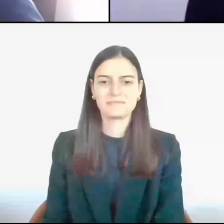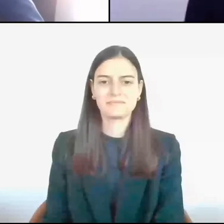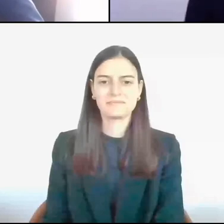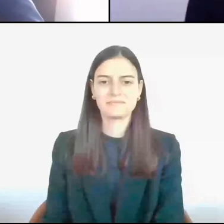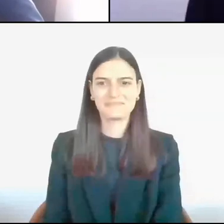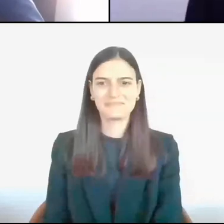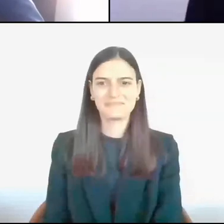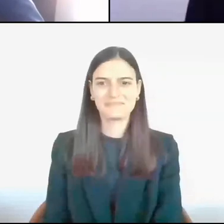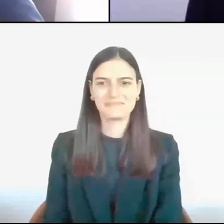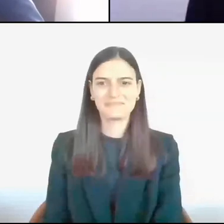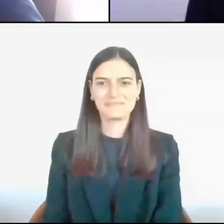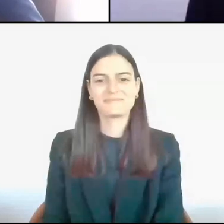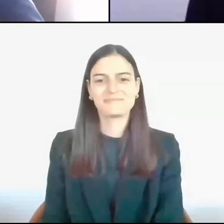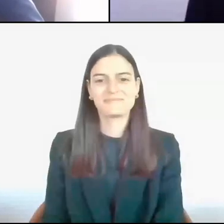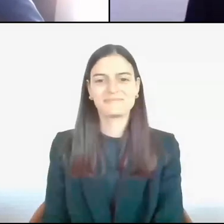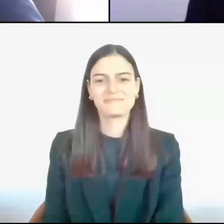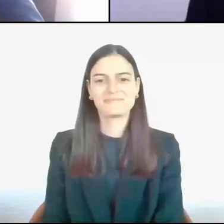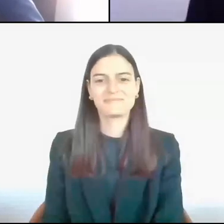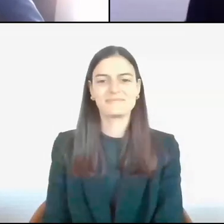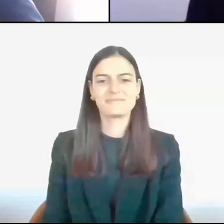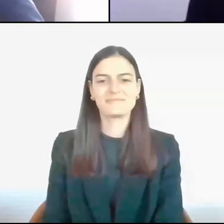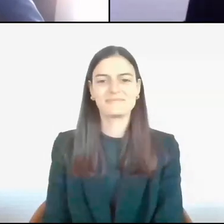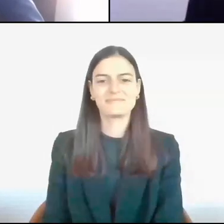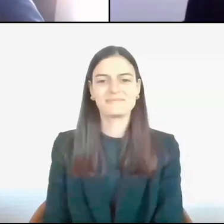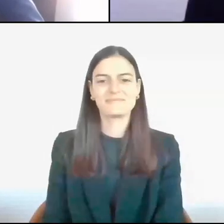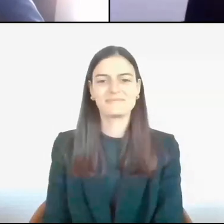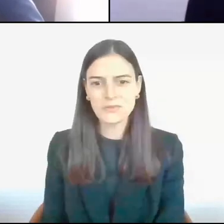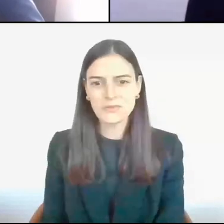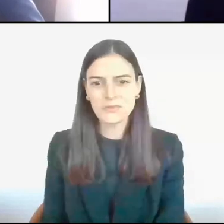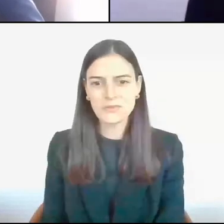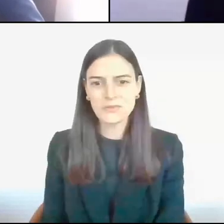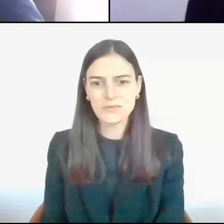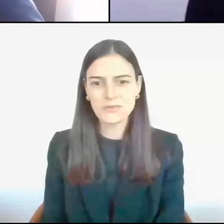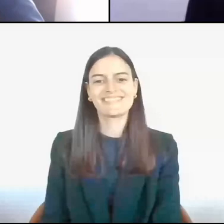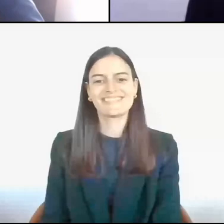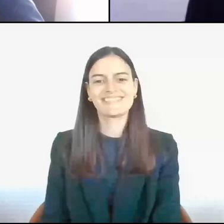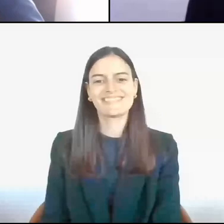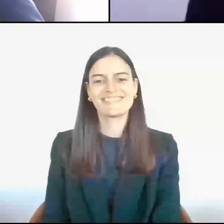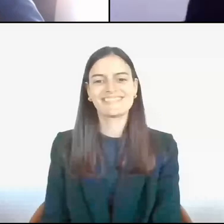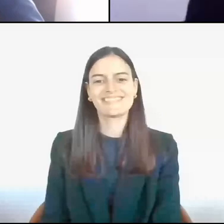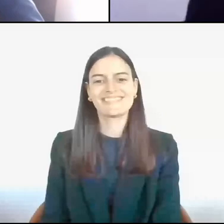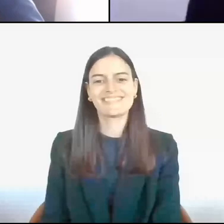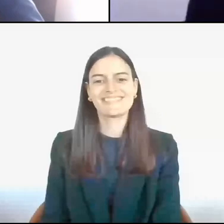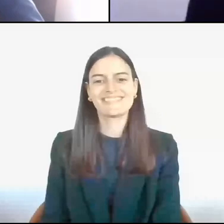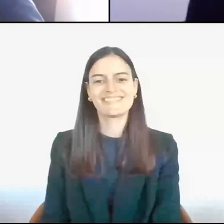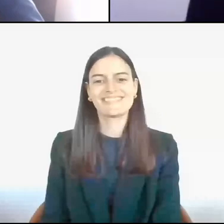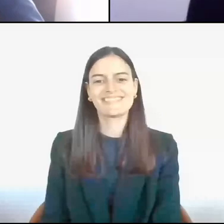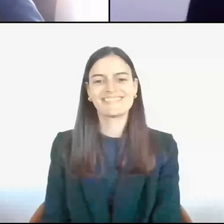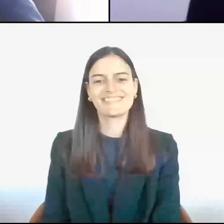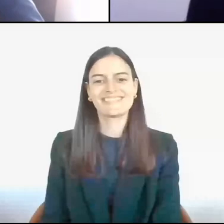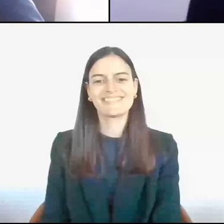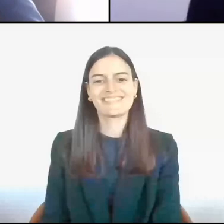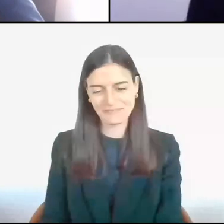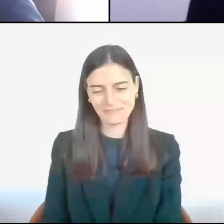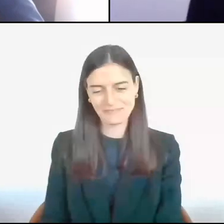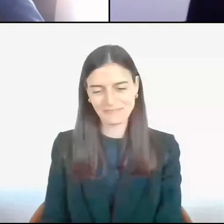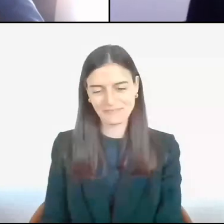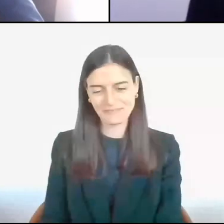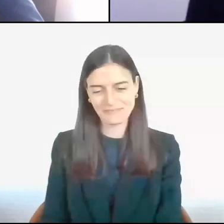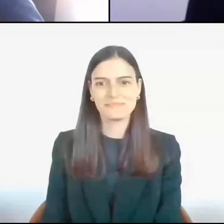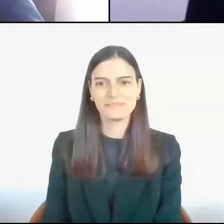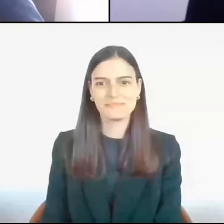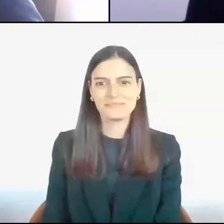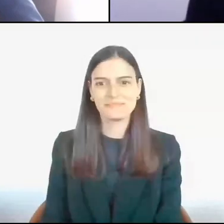éclairer. J'ai nommé Olivia Hégère. Bonjour Olivia. Bonjour. Ingénieur patrimonial à la Caisse d'épargne